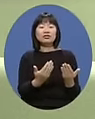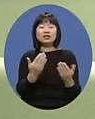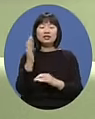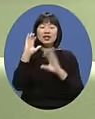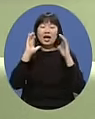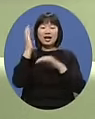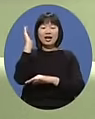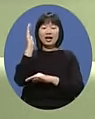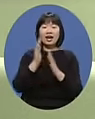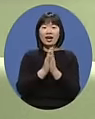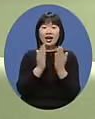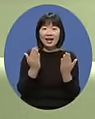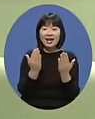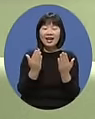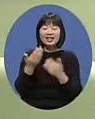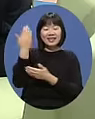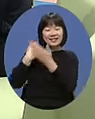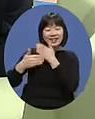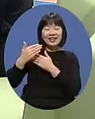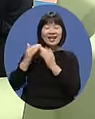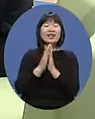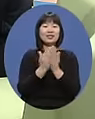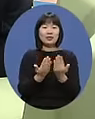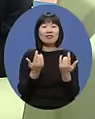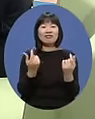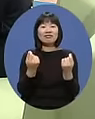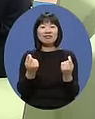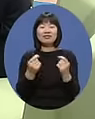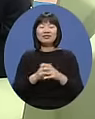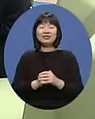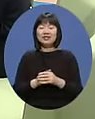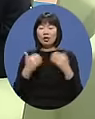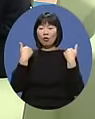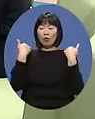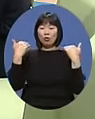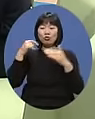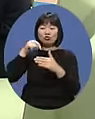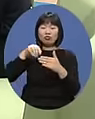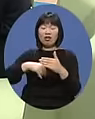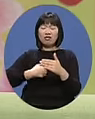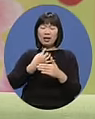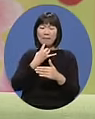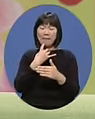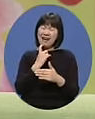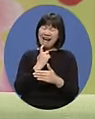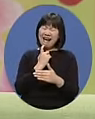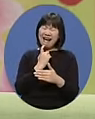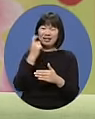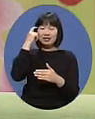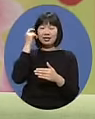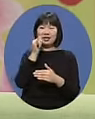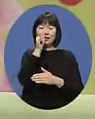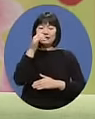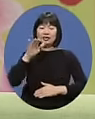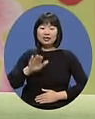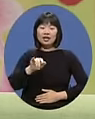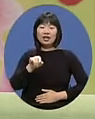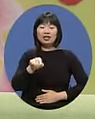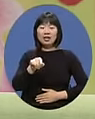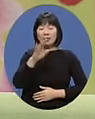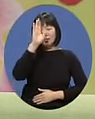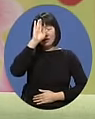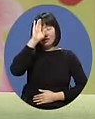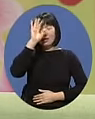동화라고, 신화라고 할 수 있겠습니다. 네. 진짜 어른들 중에도요, 너무 자기만 생각하는 사람들이 네. 있는데, 이건 이제